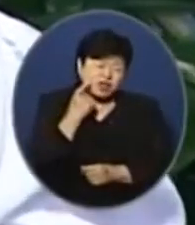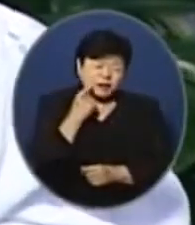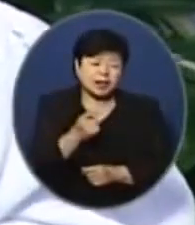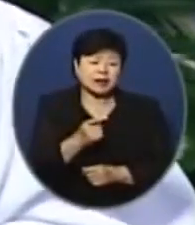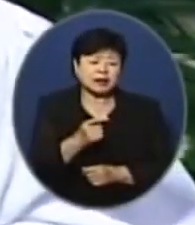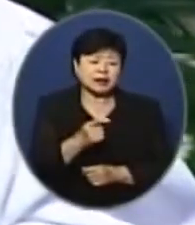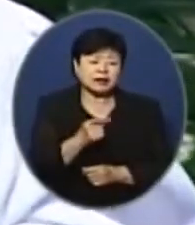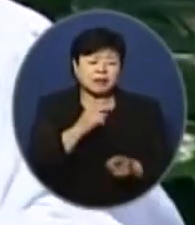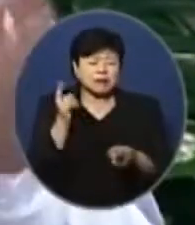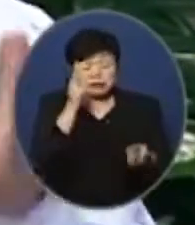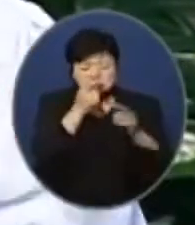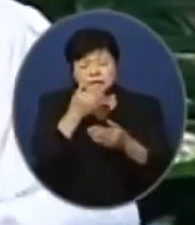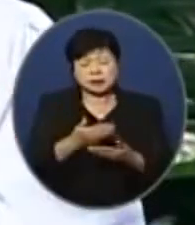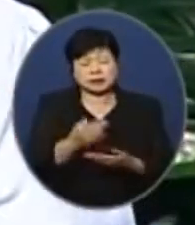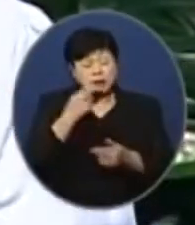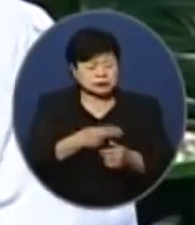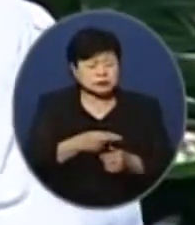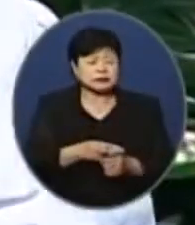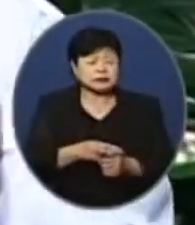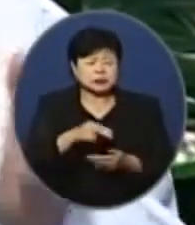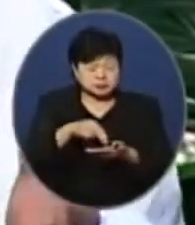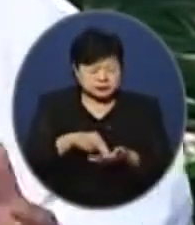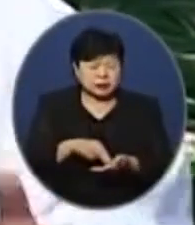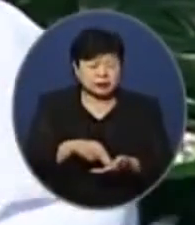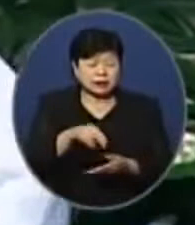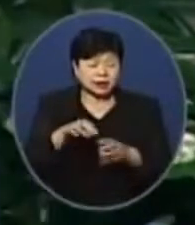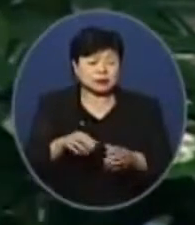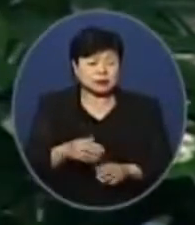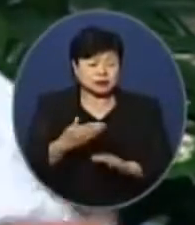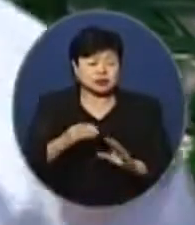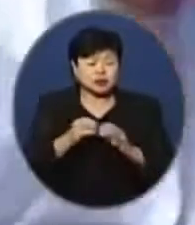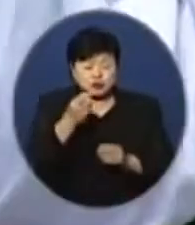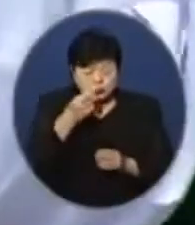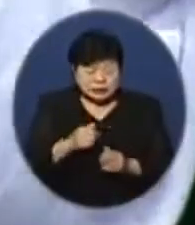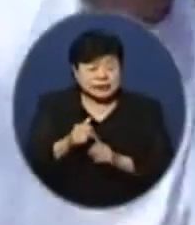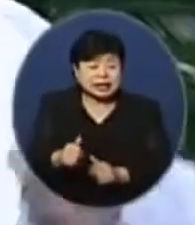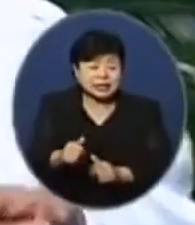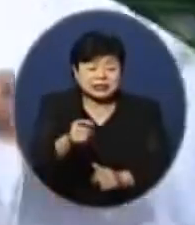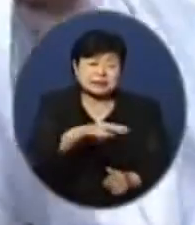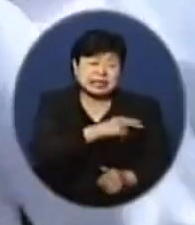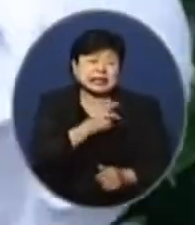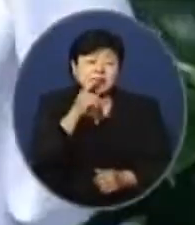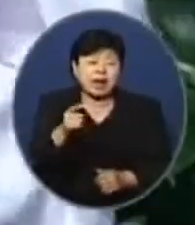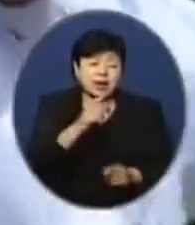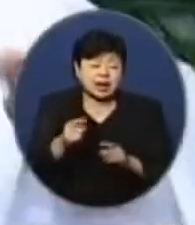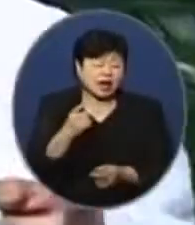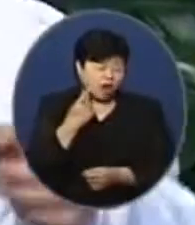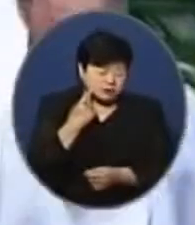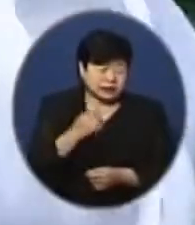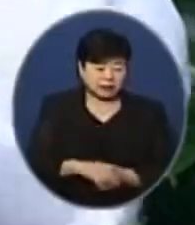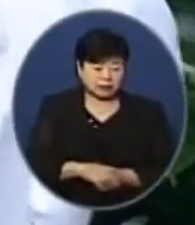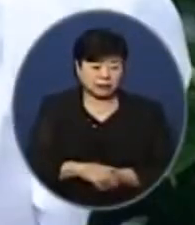마음에 상처가 되겠습니까? 꼭 사도 바울이 그런 상황입니다. 어디를 가든지 동족인 유대인들이 따라서 이 사람은 이단입니다, 이 사람 말하는 거 다